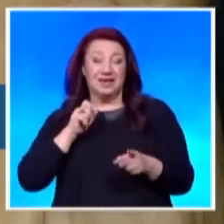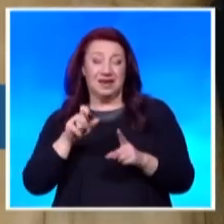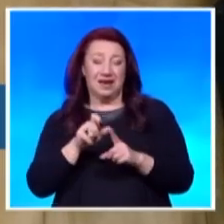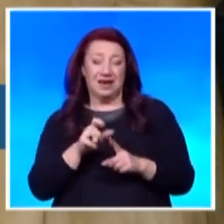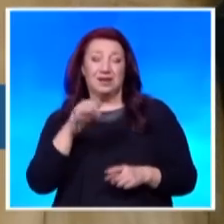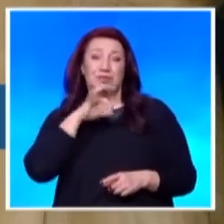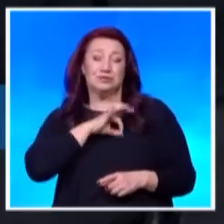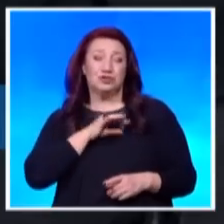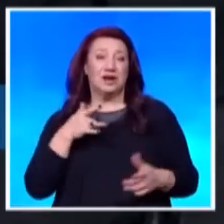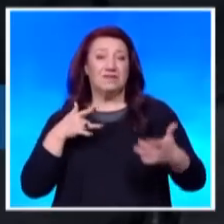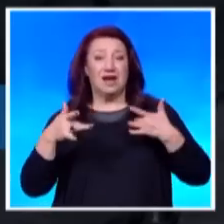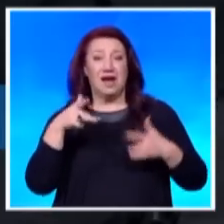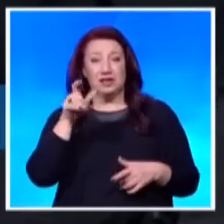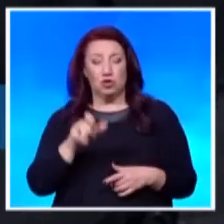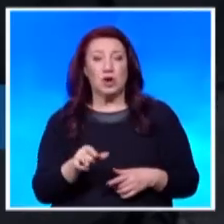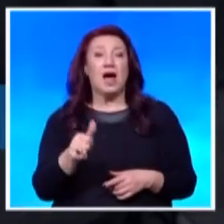Антон Радичев.